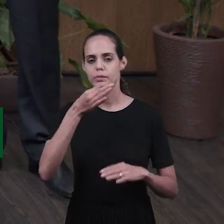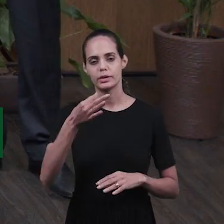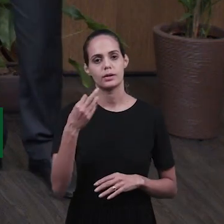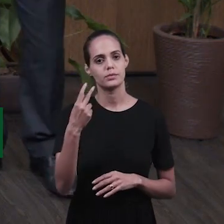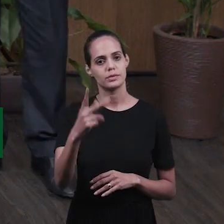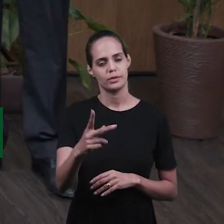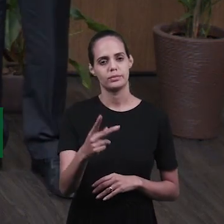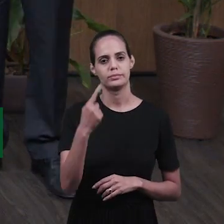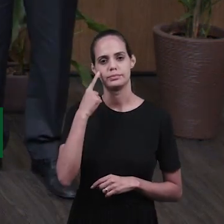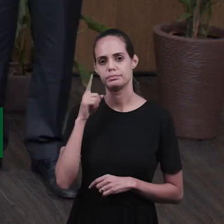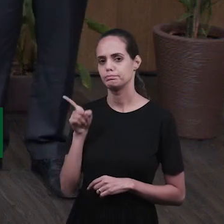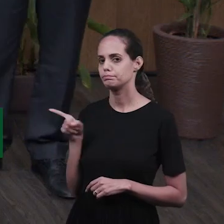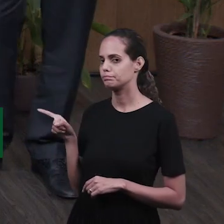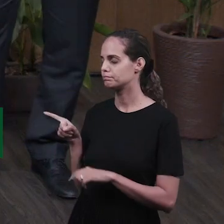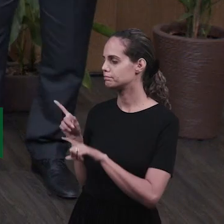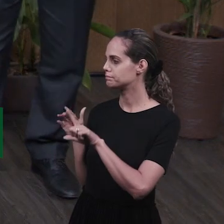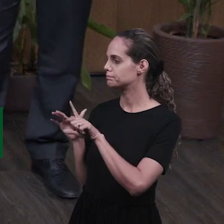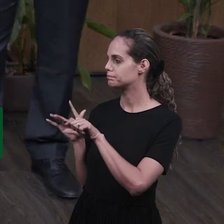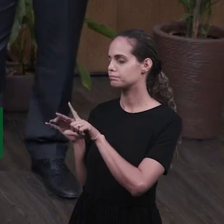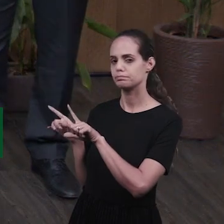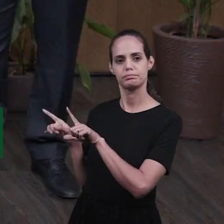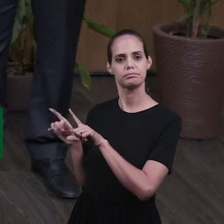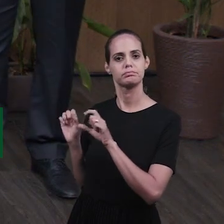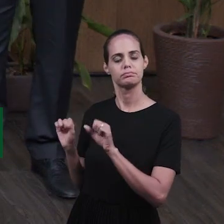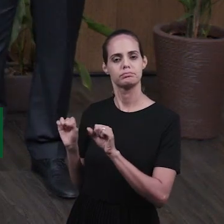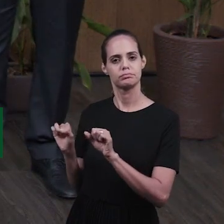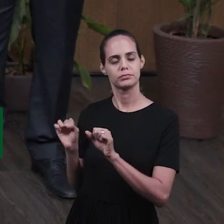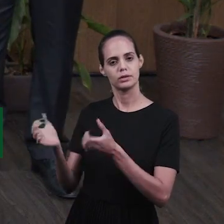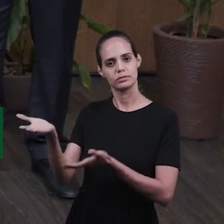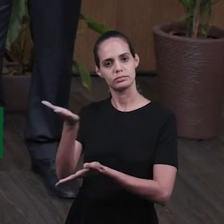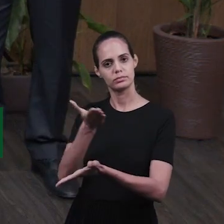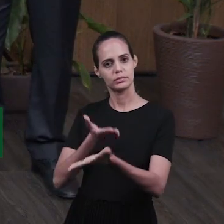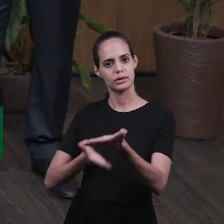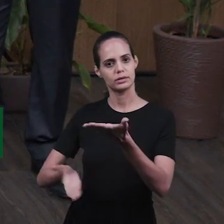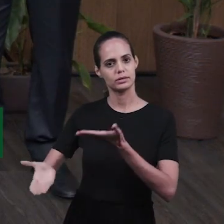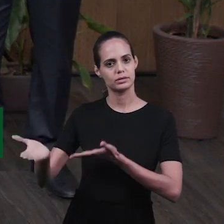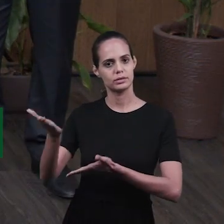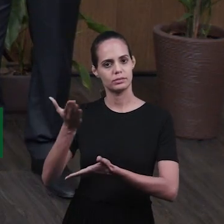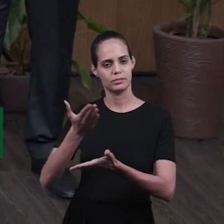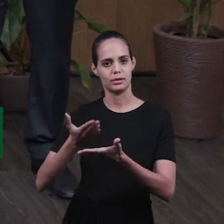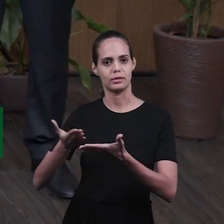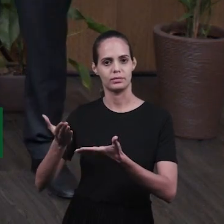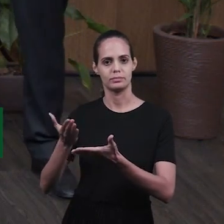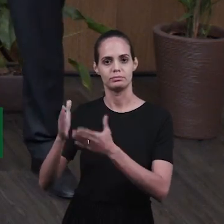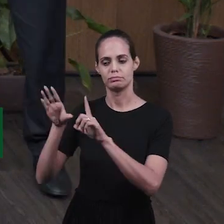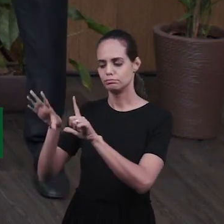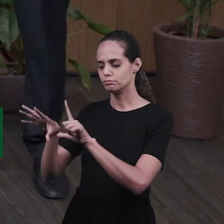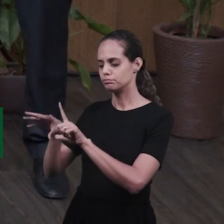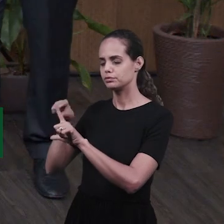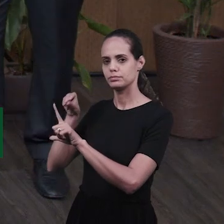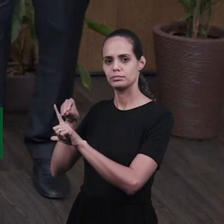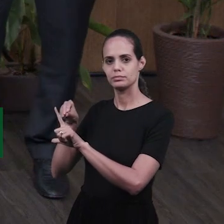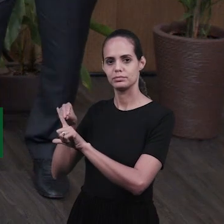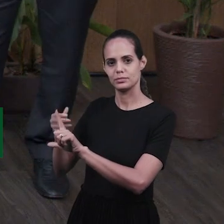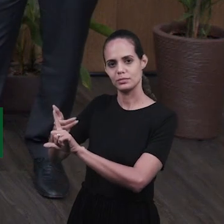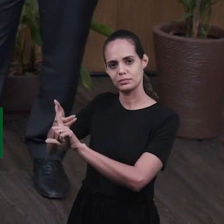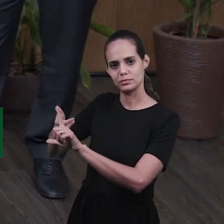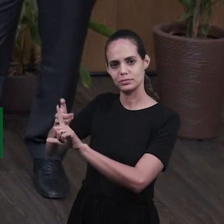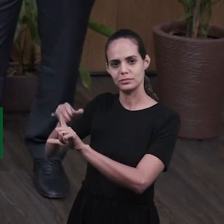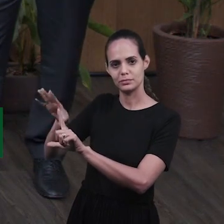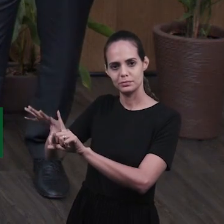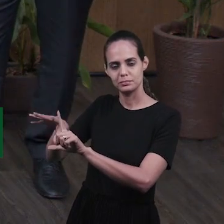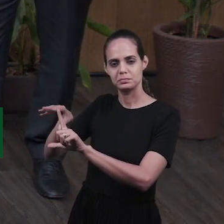l'écran un QR code. Vous pouvez participer en approchant l'appareil photo de votre smartphone, ce